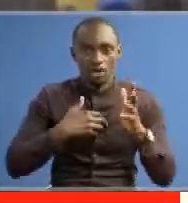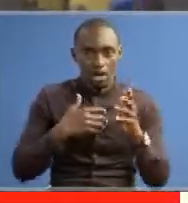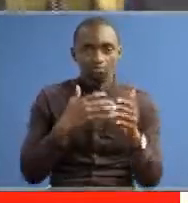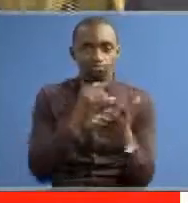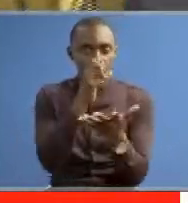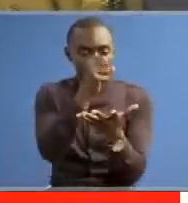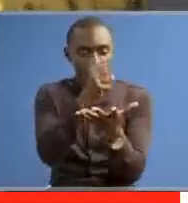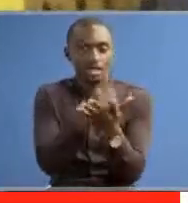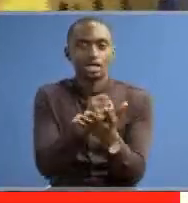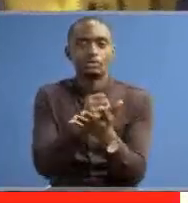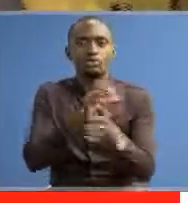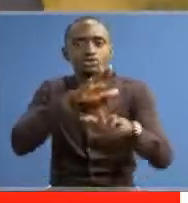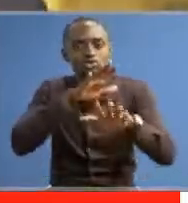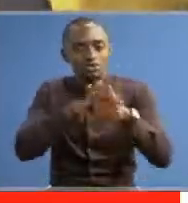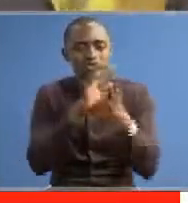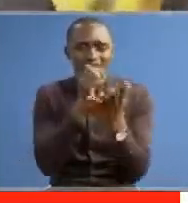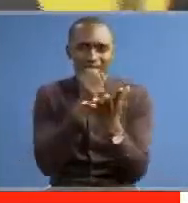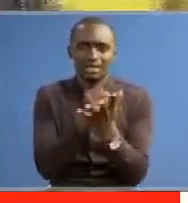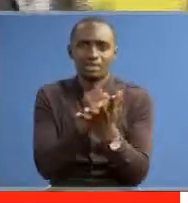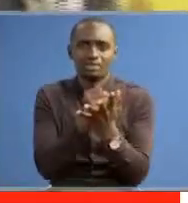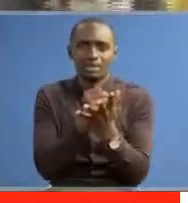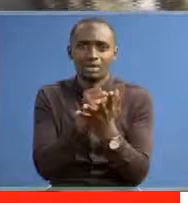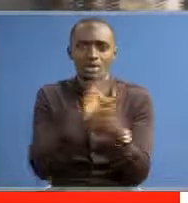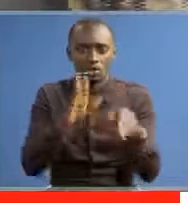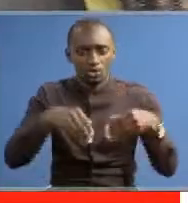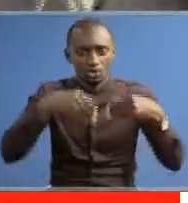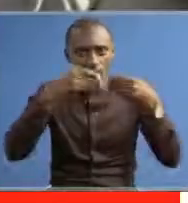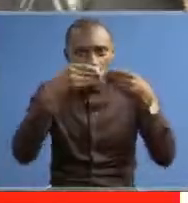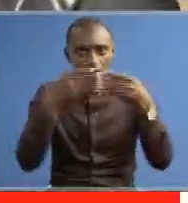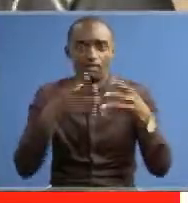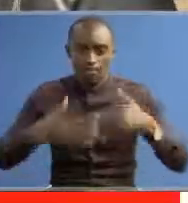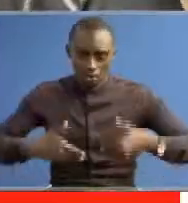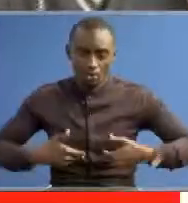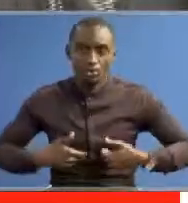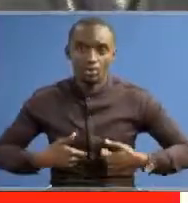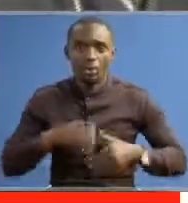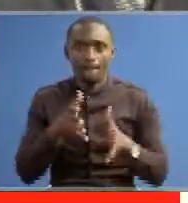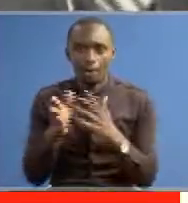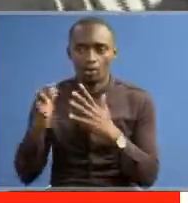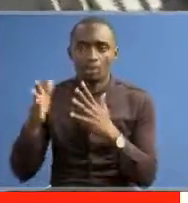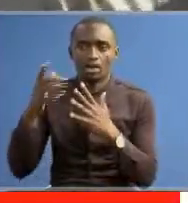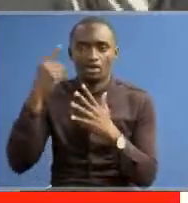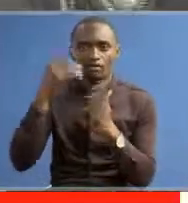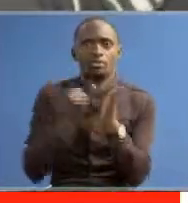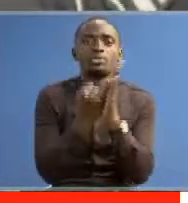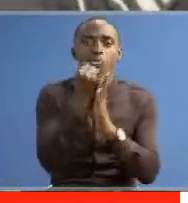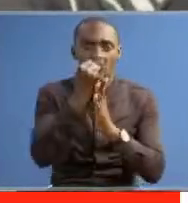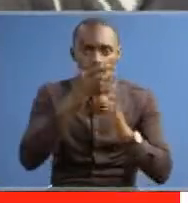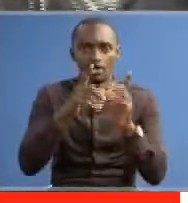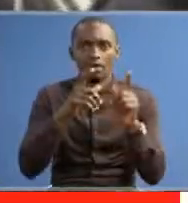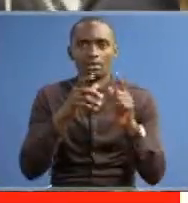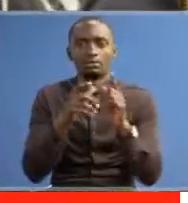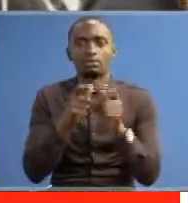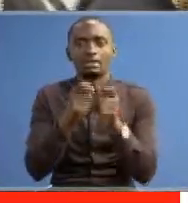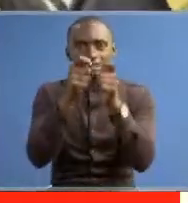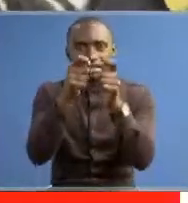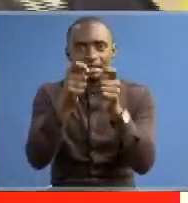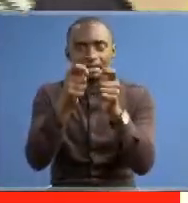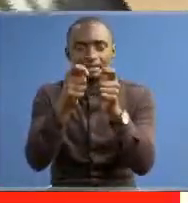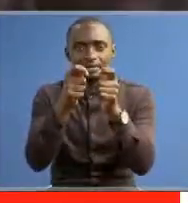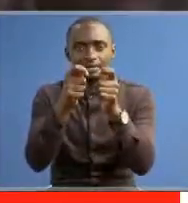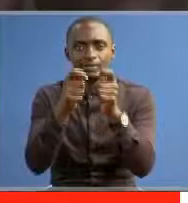michezo za kuridhisha katika juhudi za kuwapa vijana fursa ya kukuza talanta na kuzuia utumizi wa